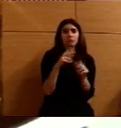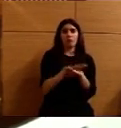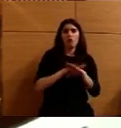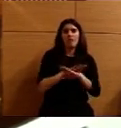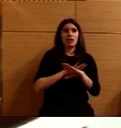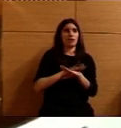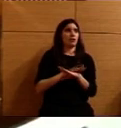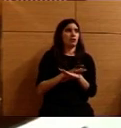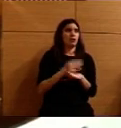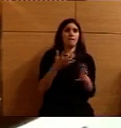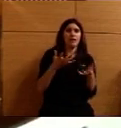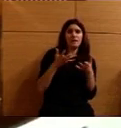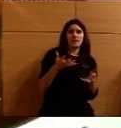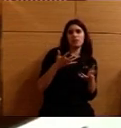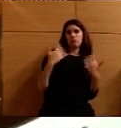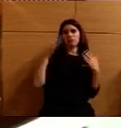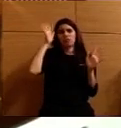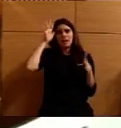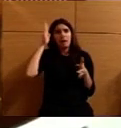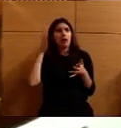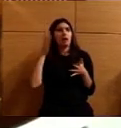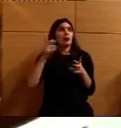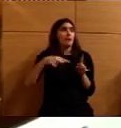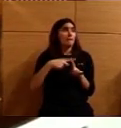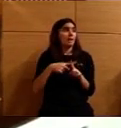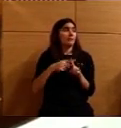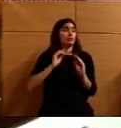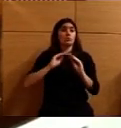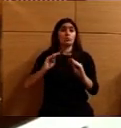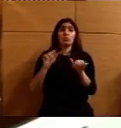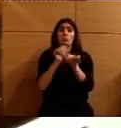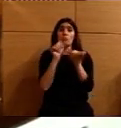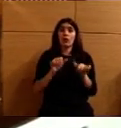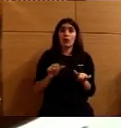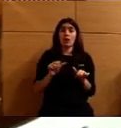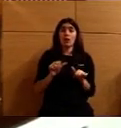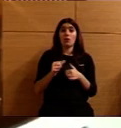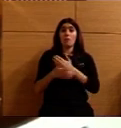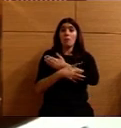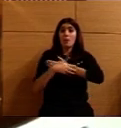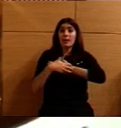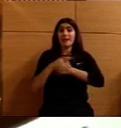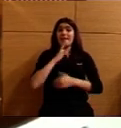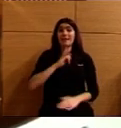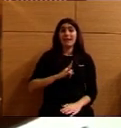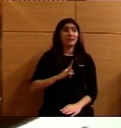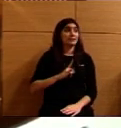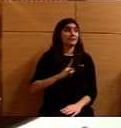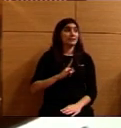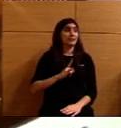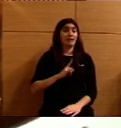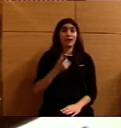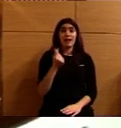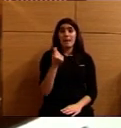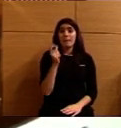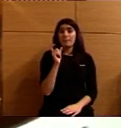que tingueren uns beneficis abrumadors, que en el seu balanç la pobresa energètica era